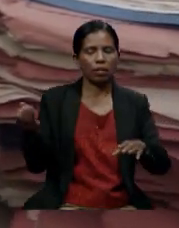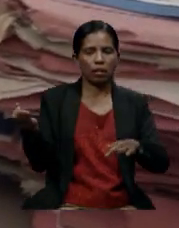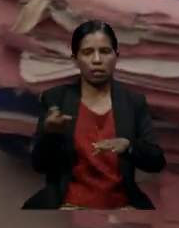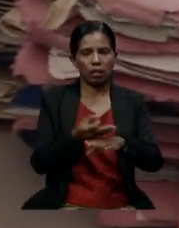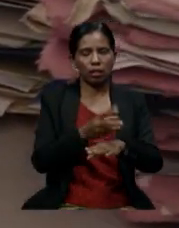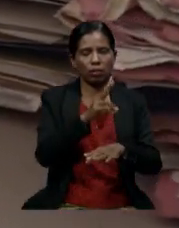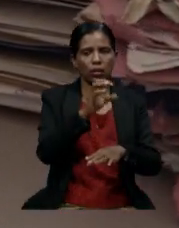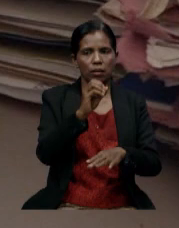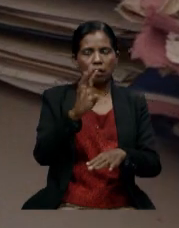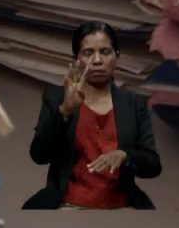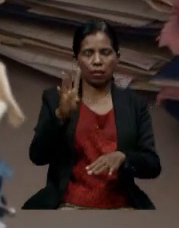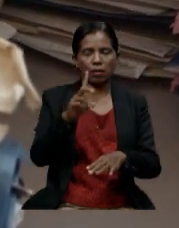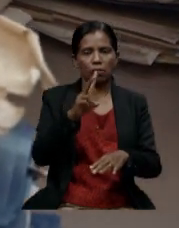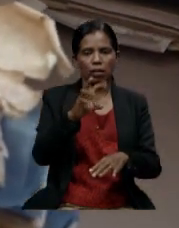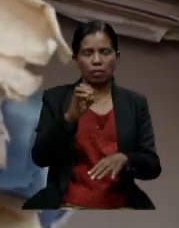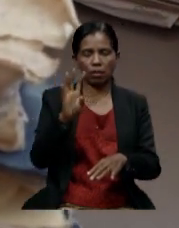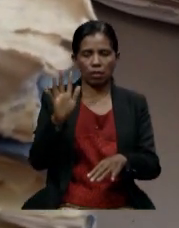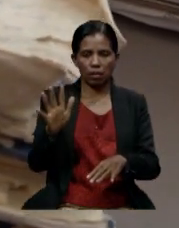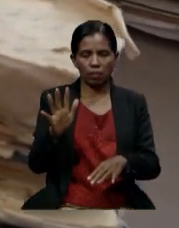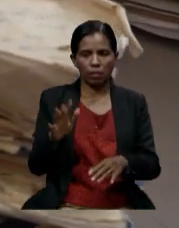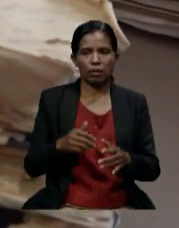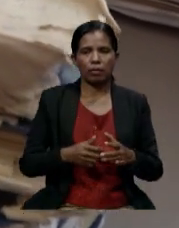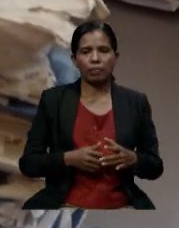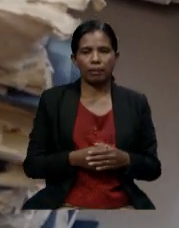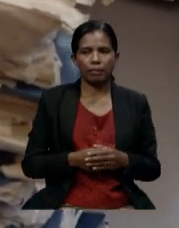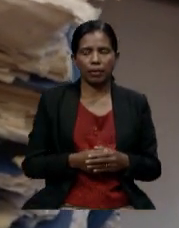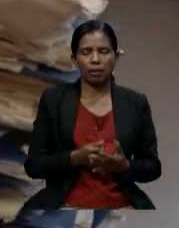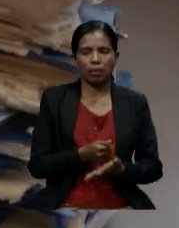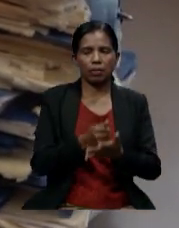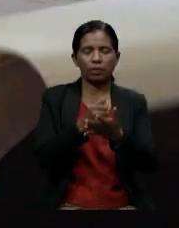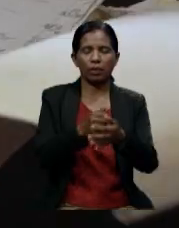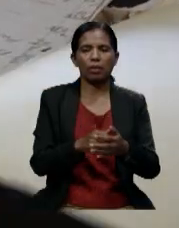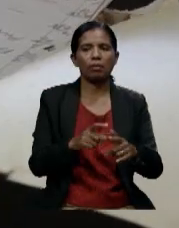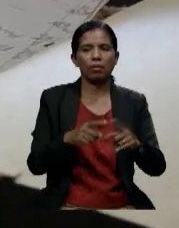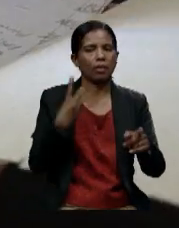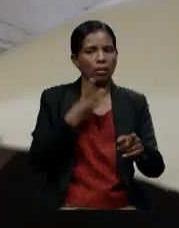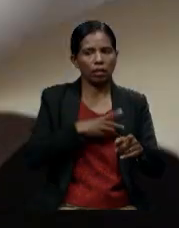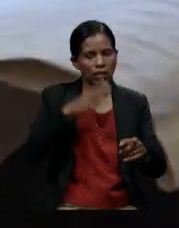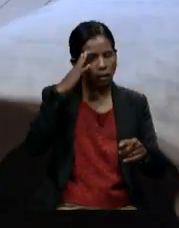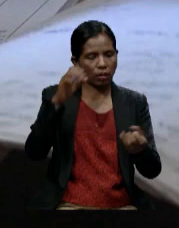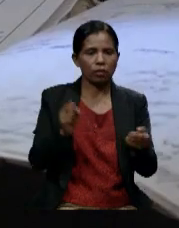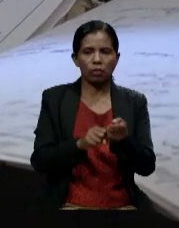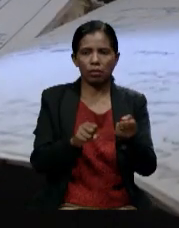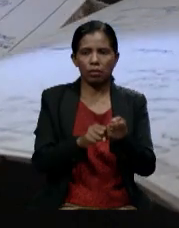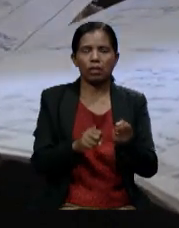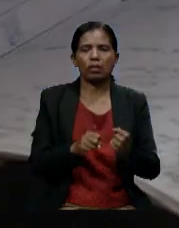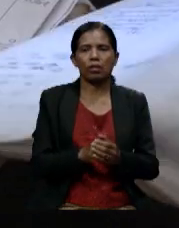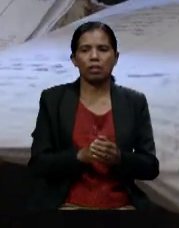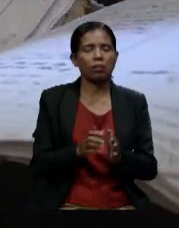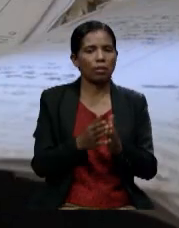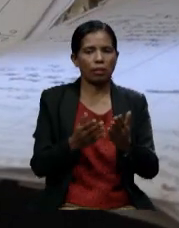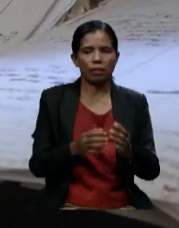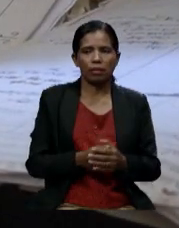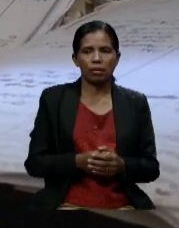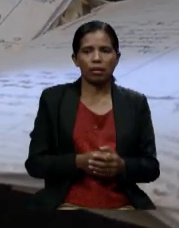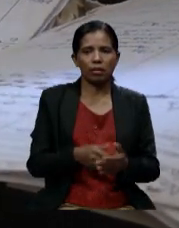2005 nakle sutono oin ministra hatete dan atu fasilita mai be ita laten atu suporta o map asita laten.